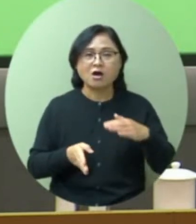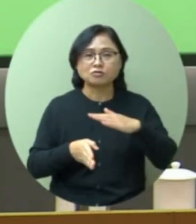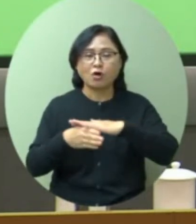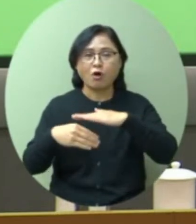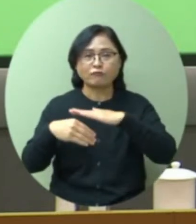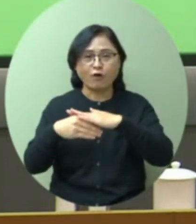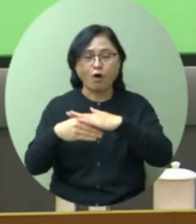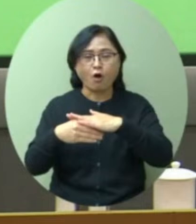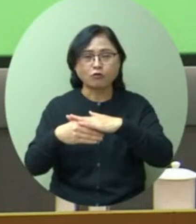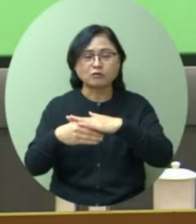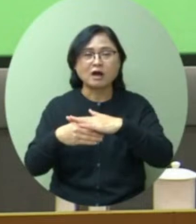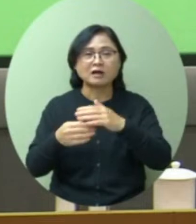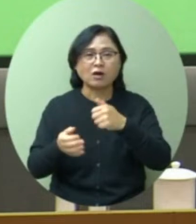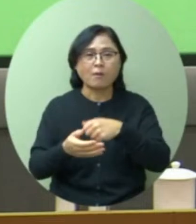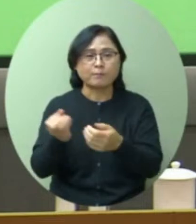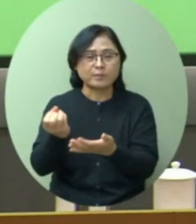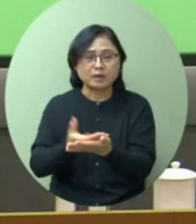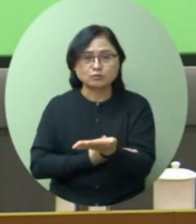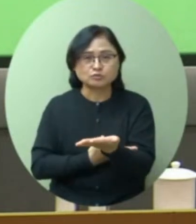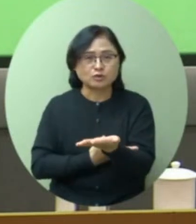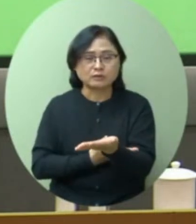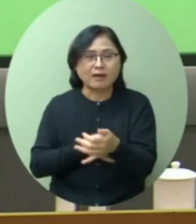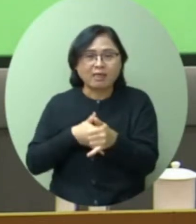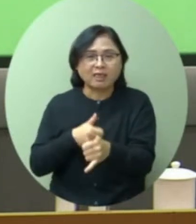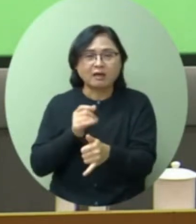accommodation. 我下條提問。